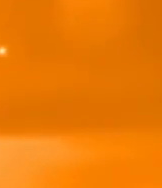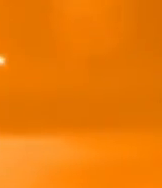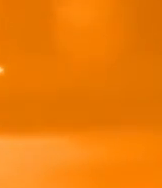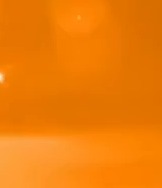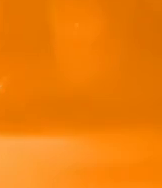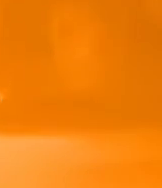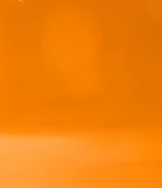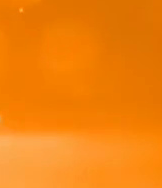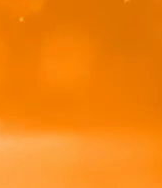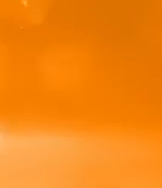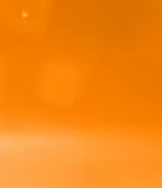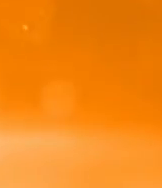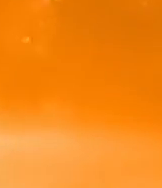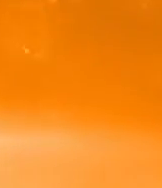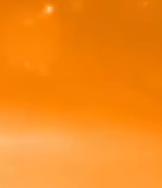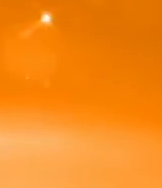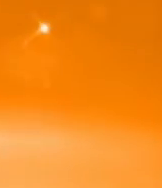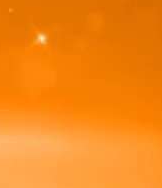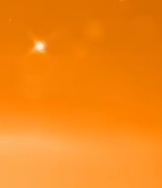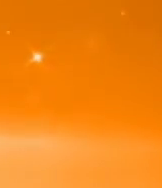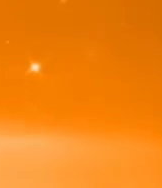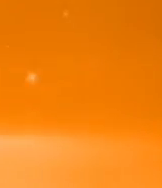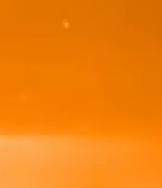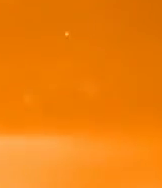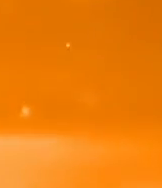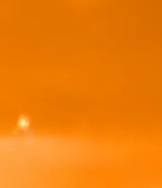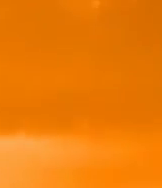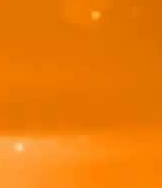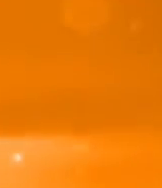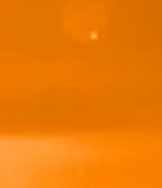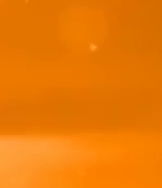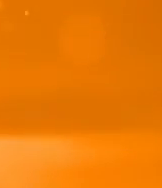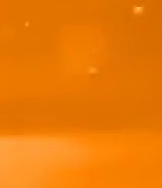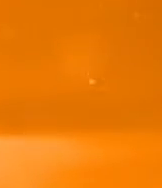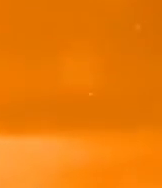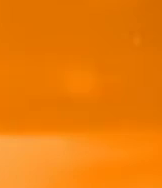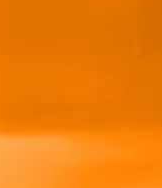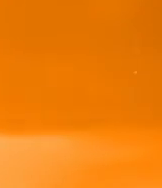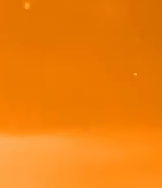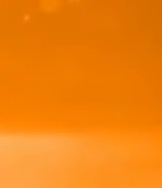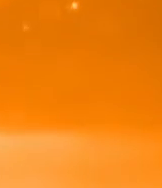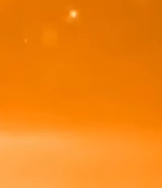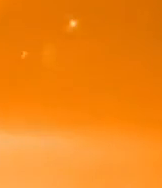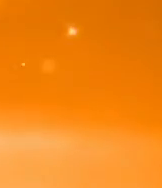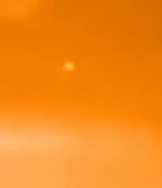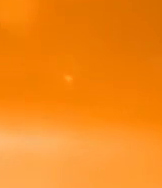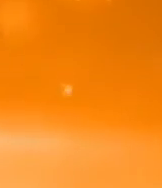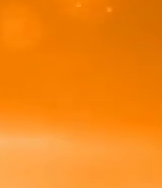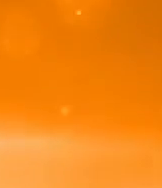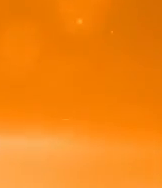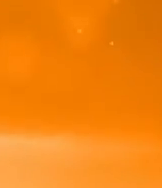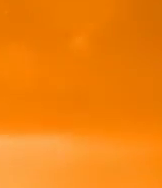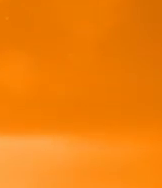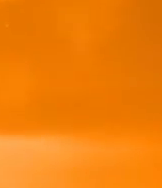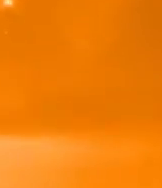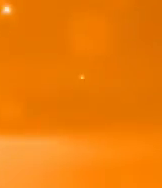ยตราสัญลักษณ์นะคะก็เป็นรูปทรงหยดสีแสดสื่อถึงพระกรุณาธิคุณและน้ำพระทัยด้วยทรงห่วงใยปัญหา